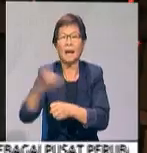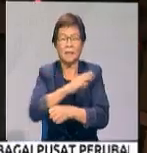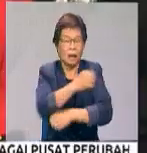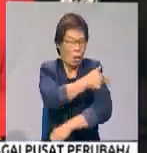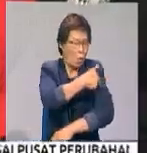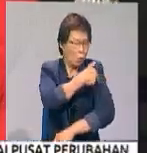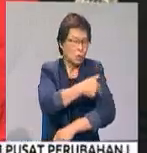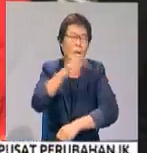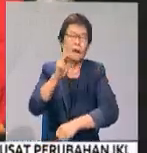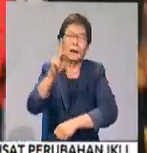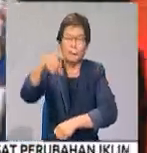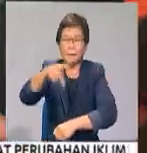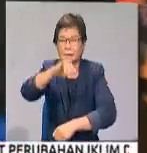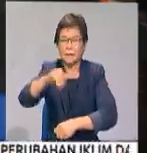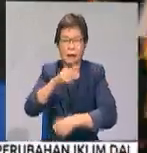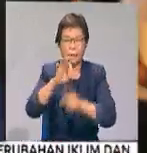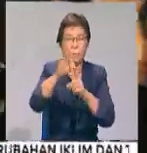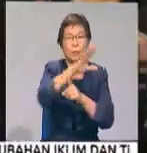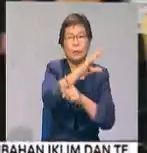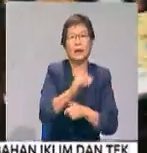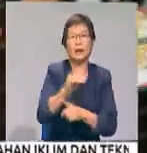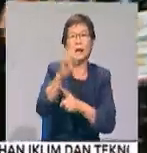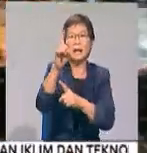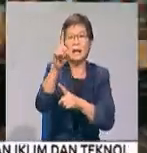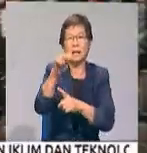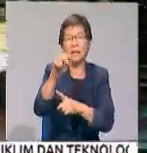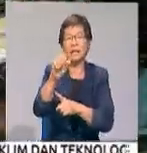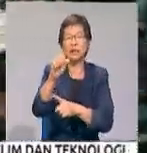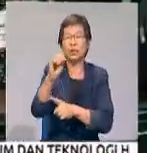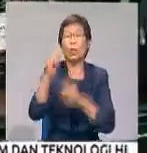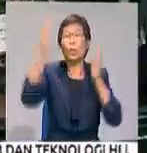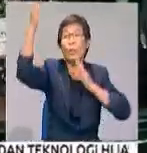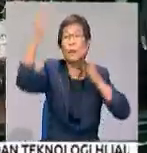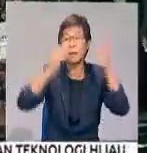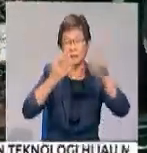Pakar KPJ Pulau Pinang dan Denso Malaysia Sdn Bhd.